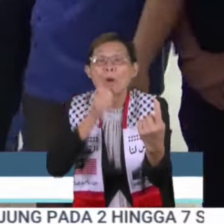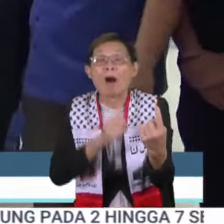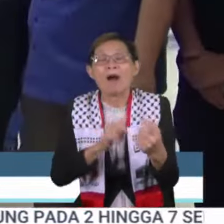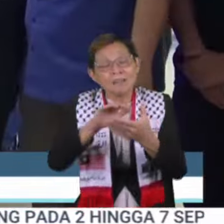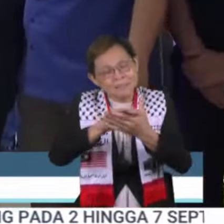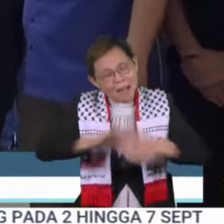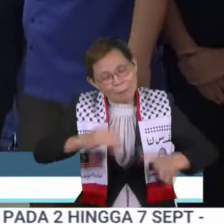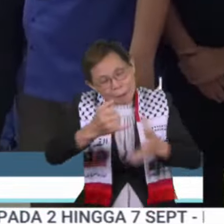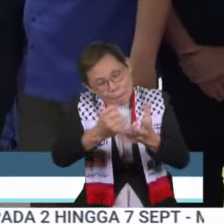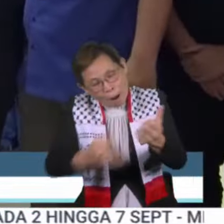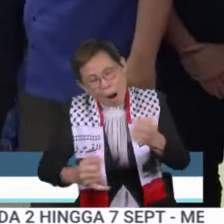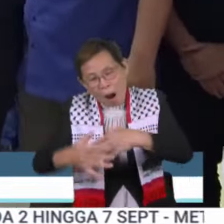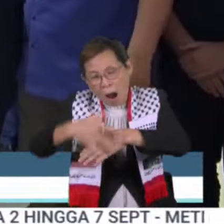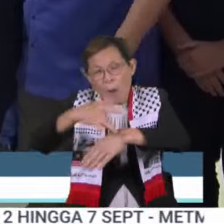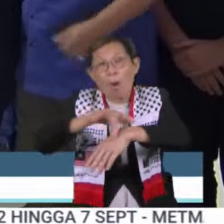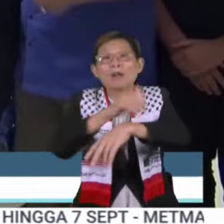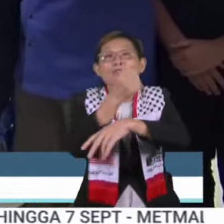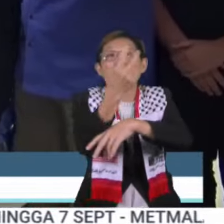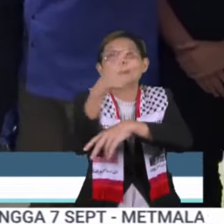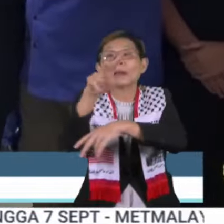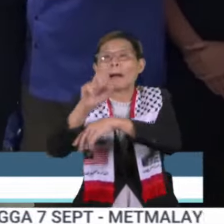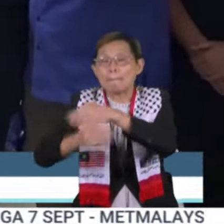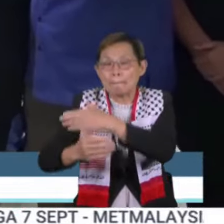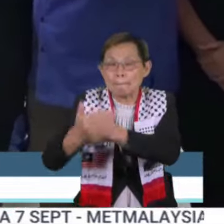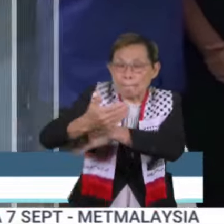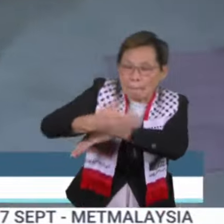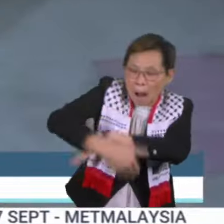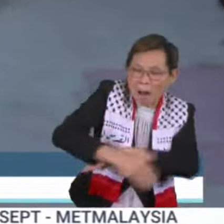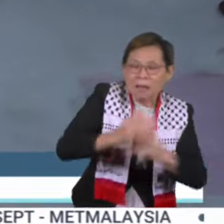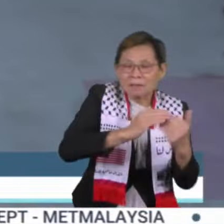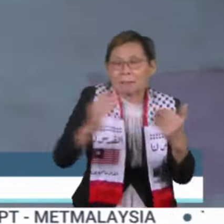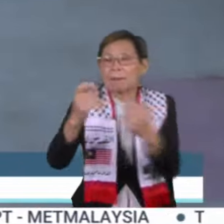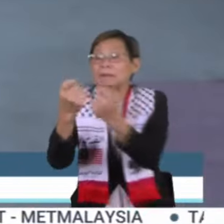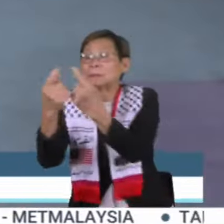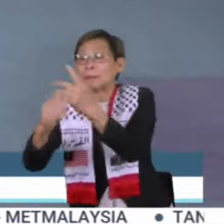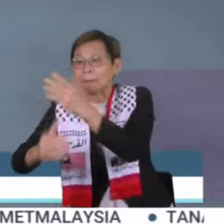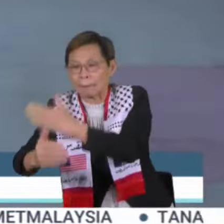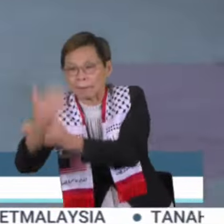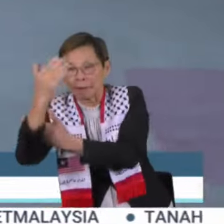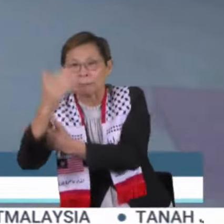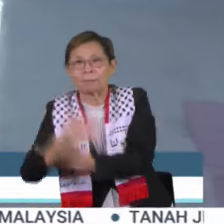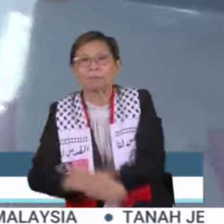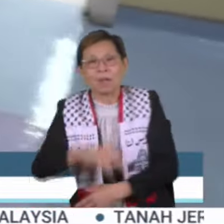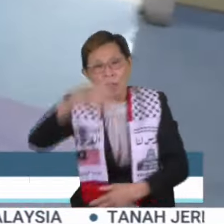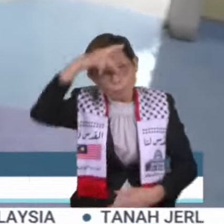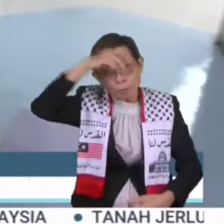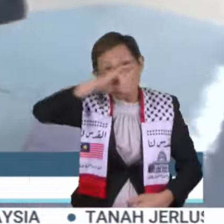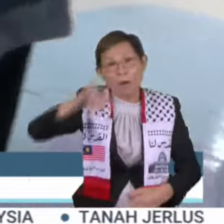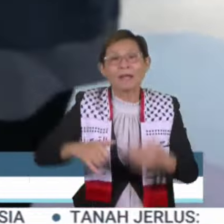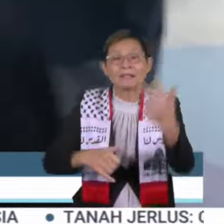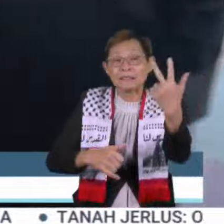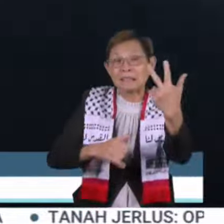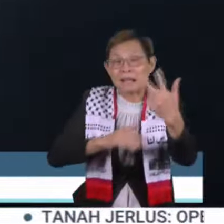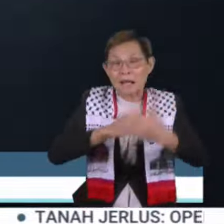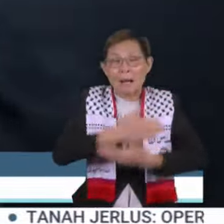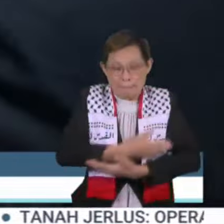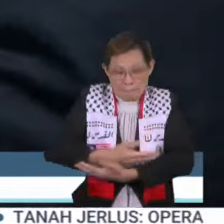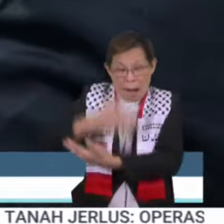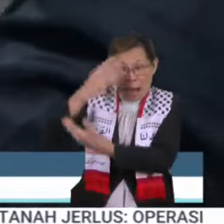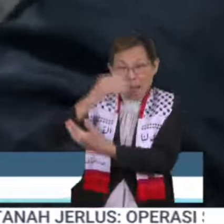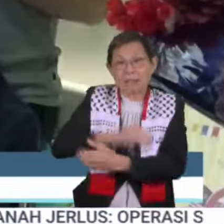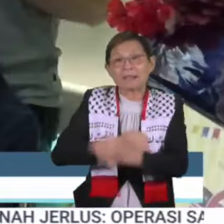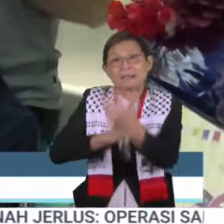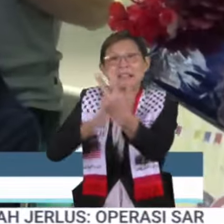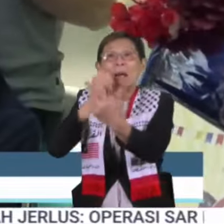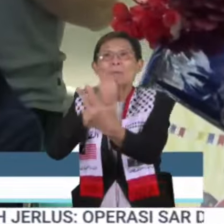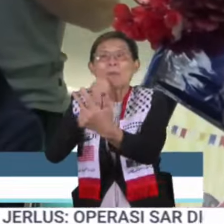selamat dilahirkan seawal 12.30 malam sehingga 11 pagi. Di Putrajaya, 3 bayi lelaki dan